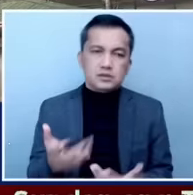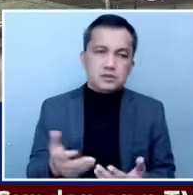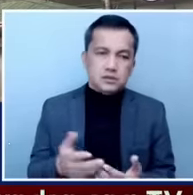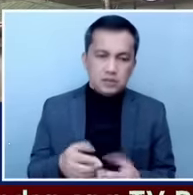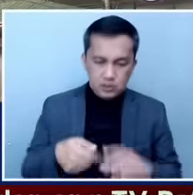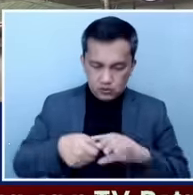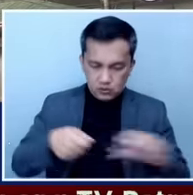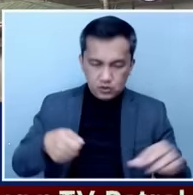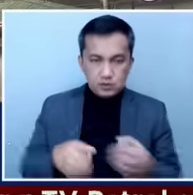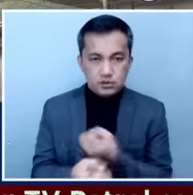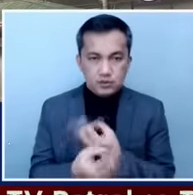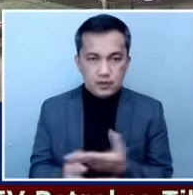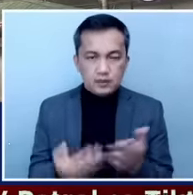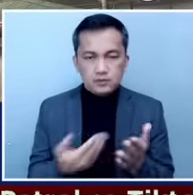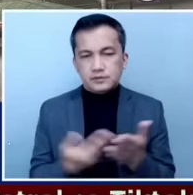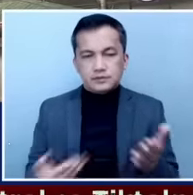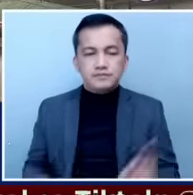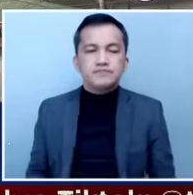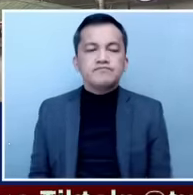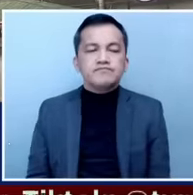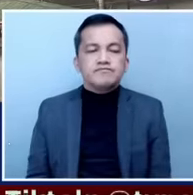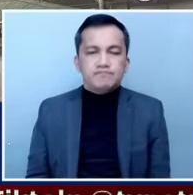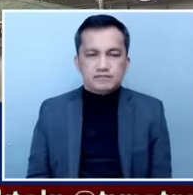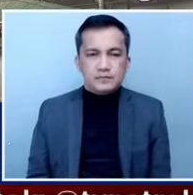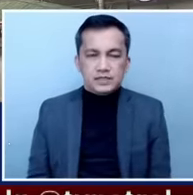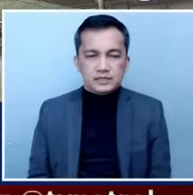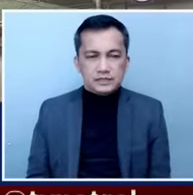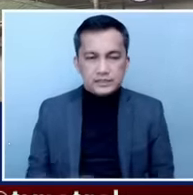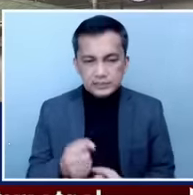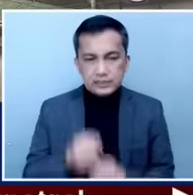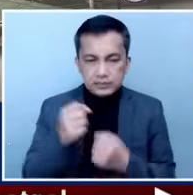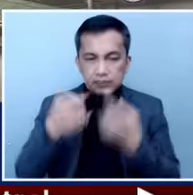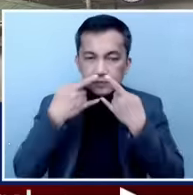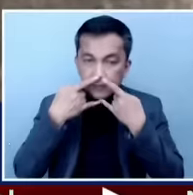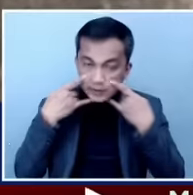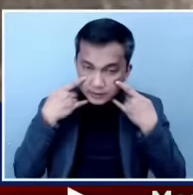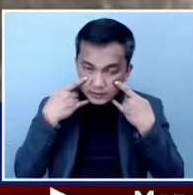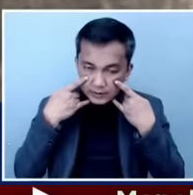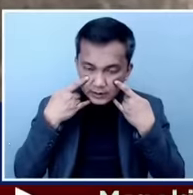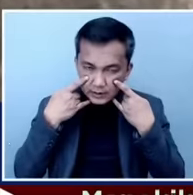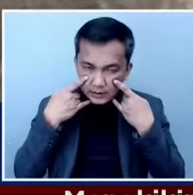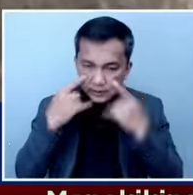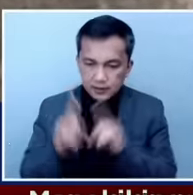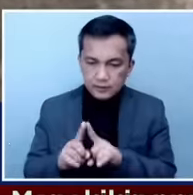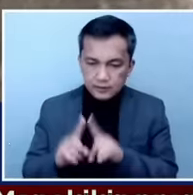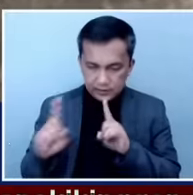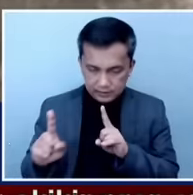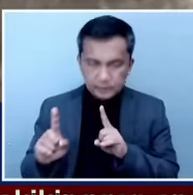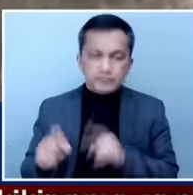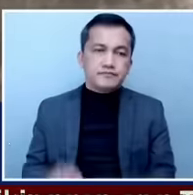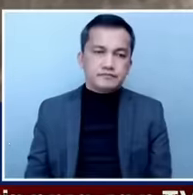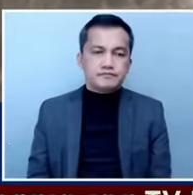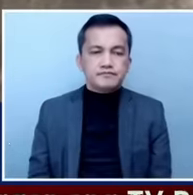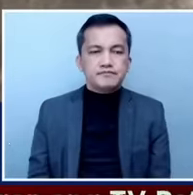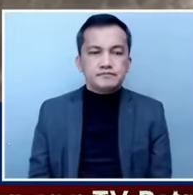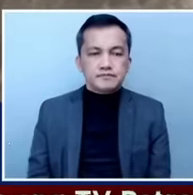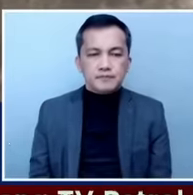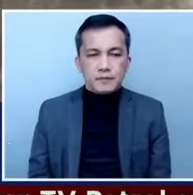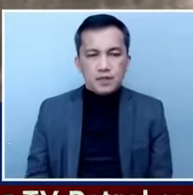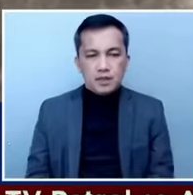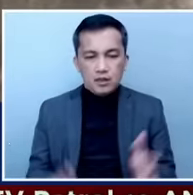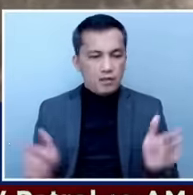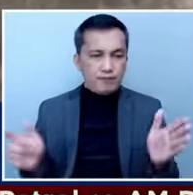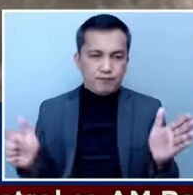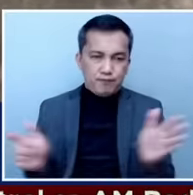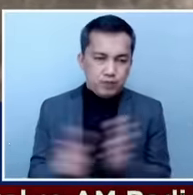na bagay. Iminungkahi rin ang pagsusuot ng face mask at pagpapanatili ng physical distancing. Ipinagbabawal